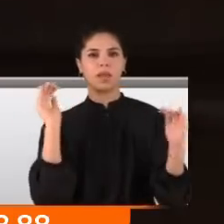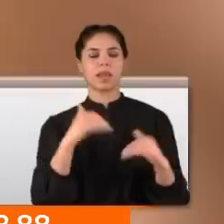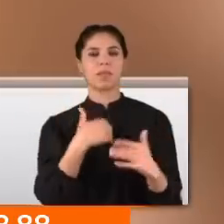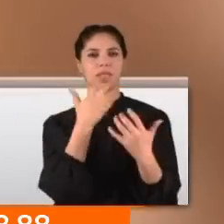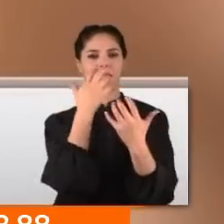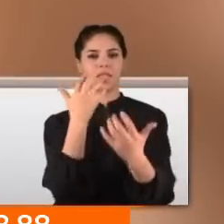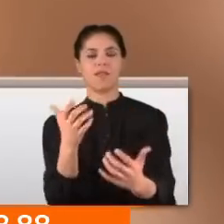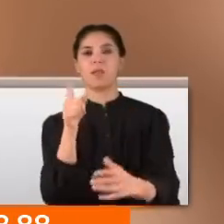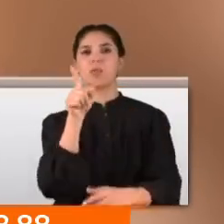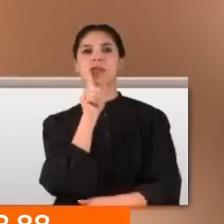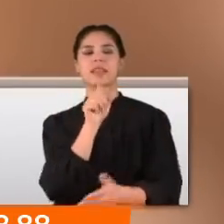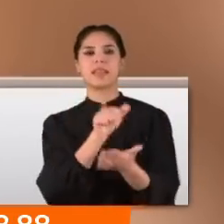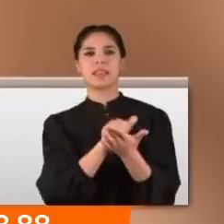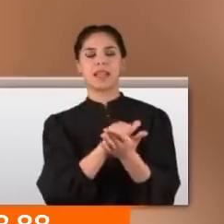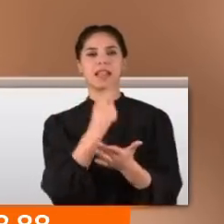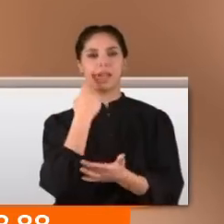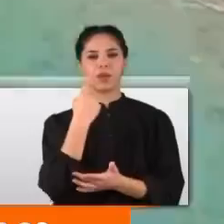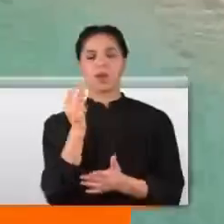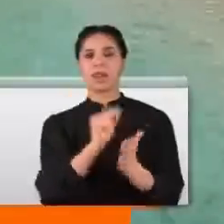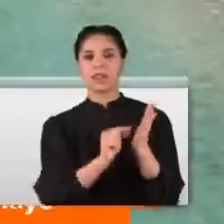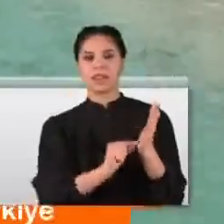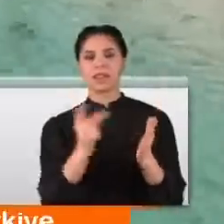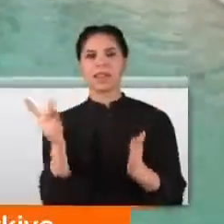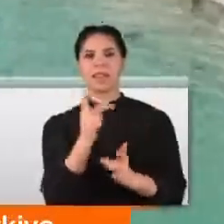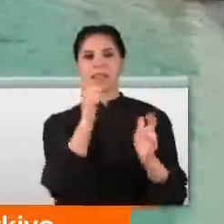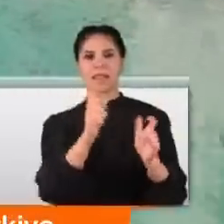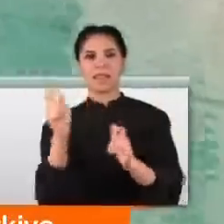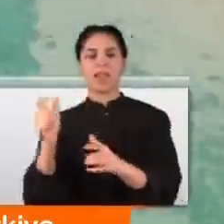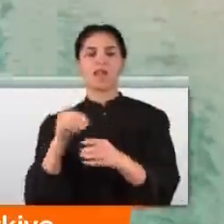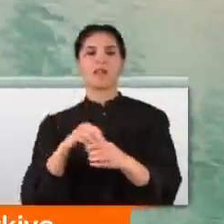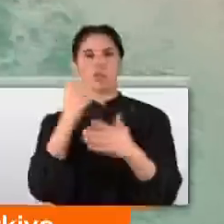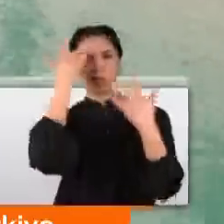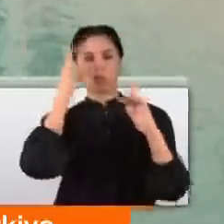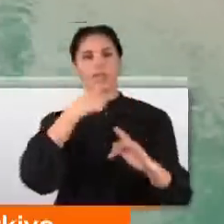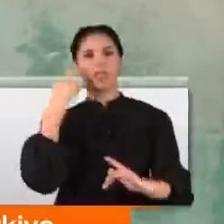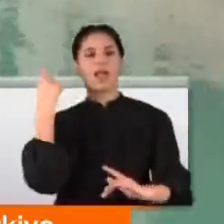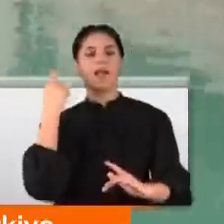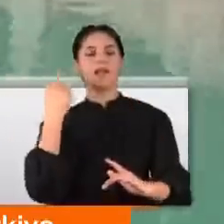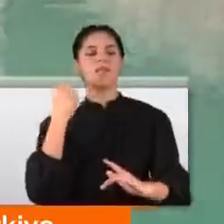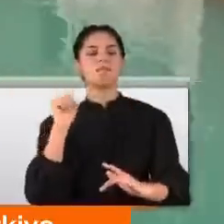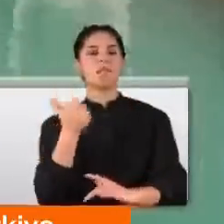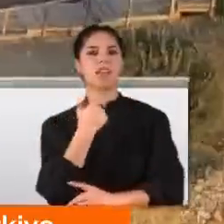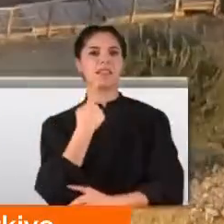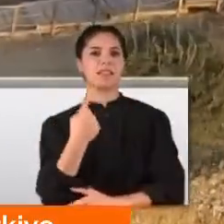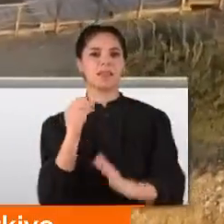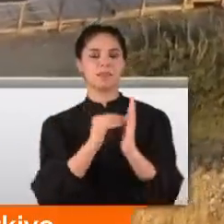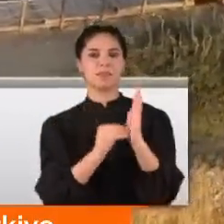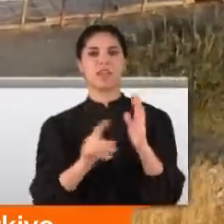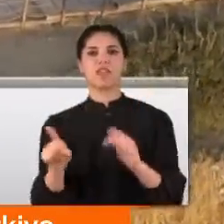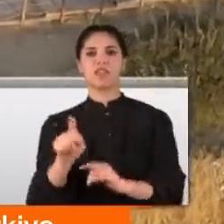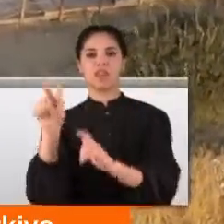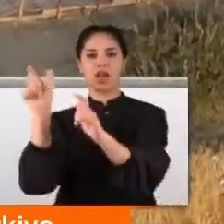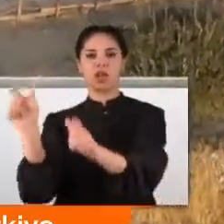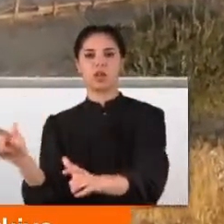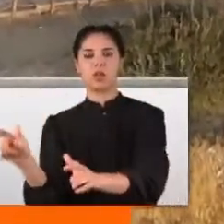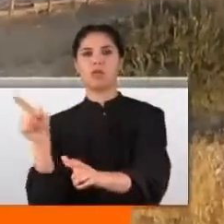tavsiye ediyorum. The Guardian gazetesindeki makalede her iki kent için kültürel ve tarihi hazine benzetmesi yapıldı. Şanlıurfa'daki